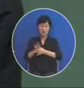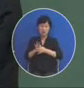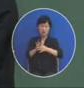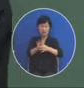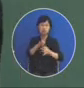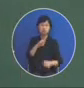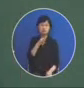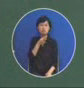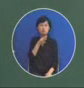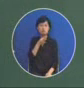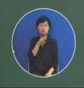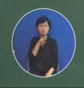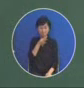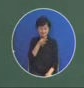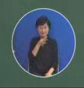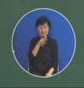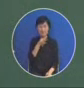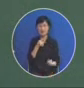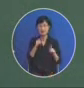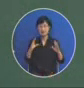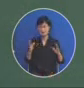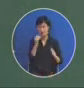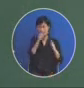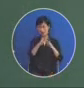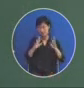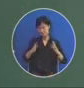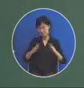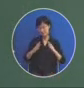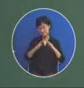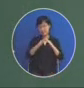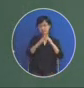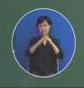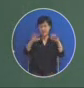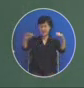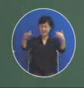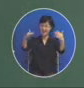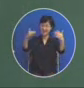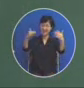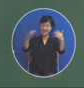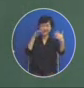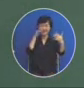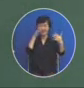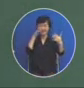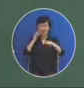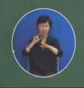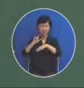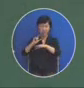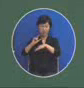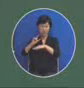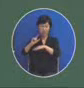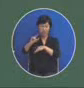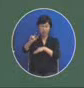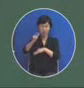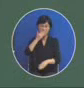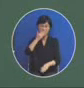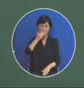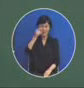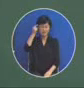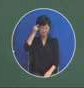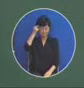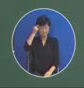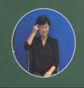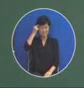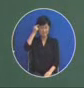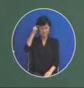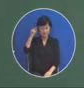king. 성전을 짓는 거다. He said, "Oh, it's building a temple." 그럼 국민들 나를 되게 좋아하지 않겠냐? Then he thought the citizens will like me. 그렇게 해서